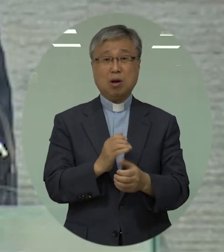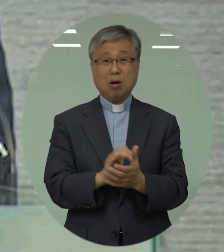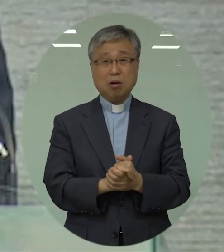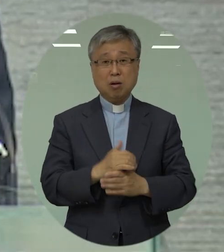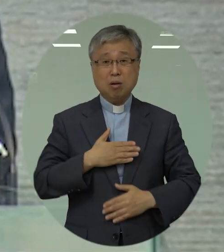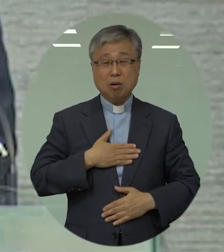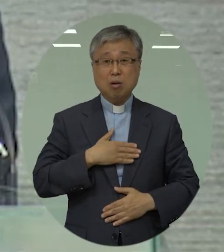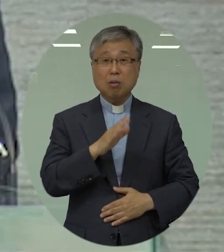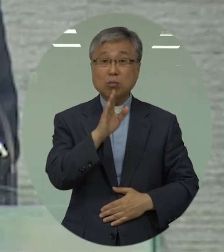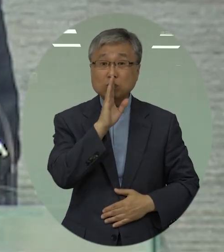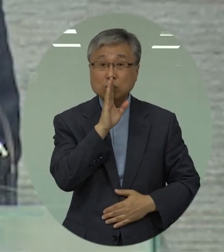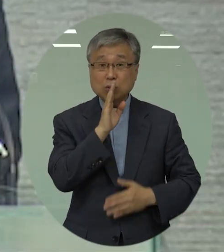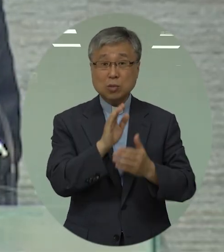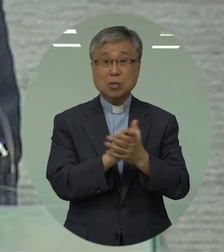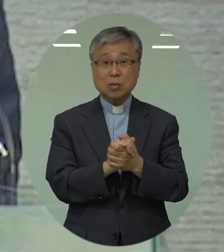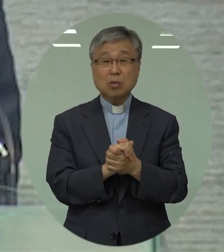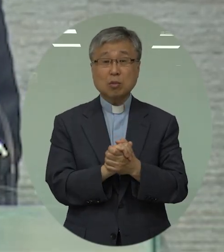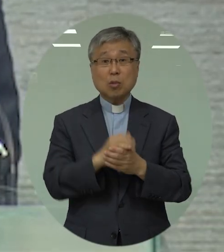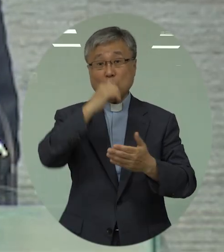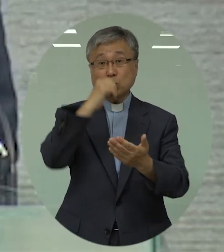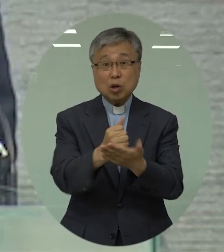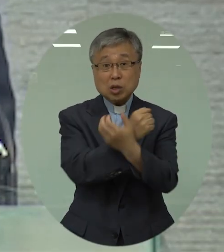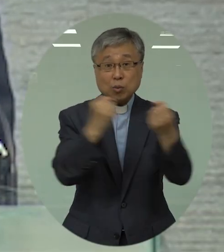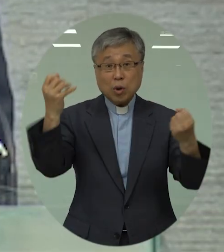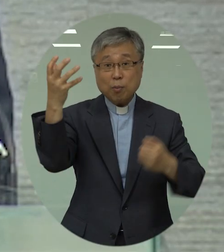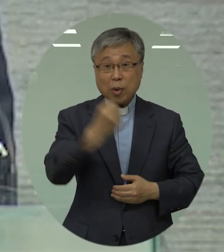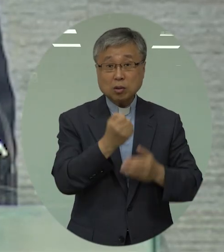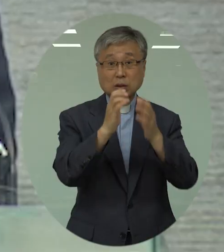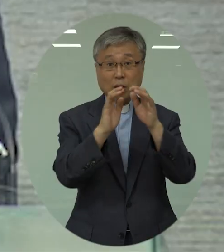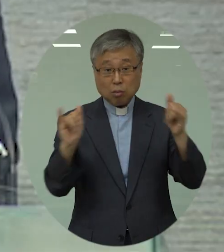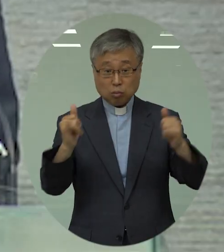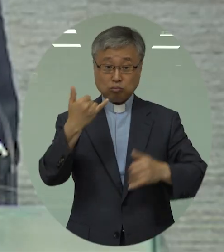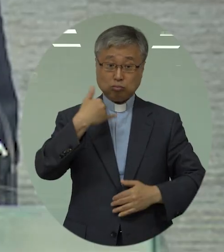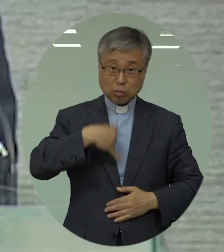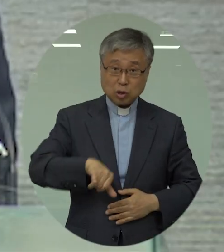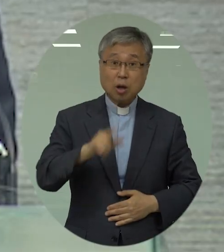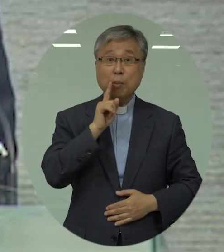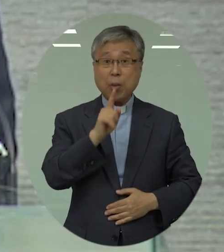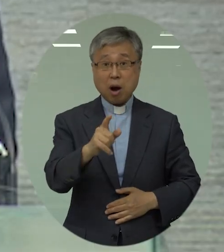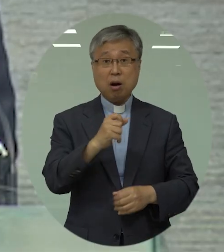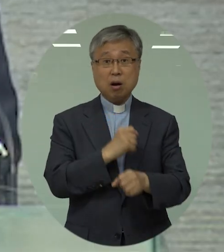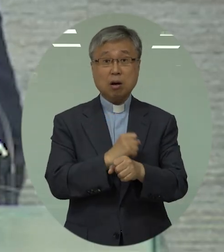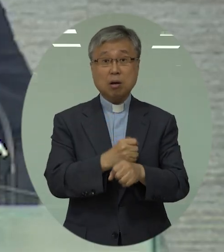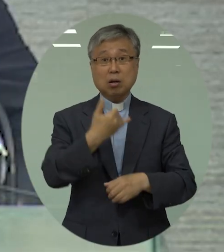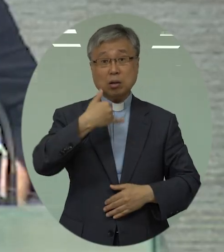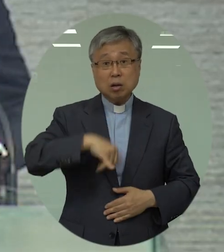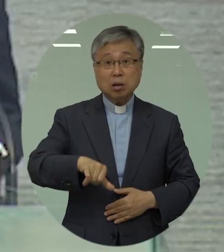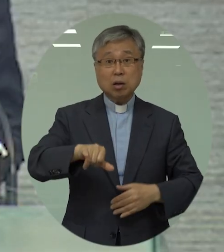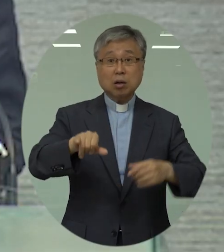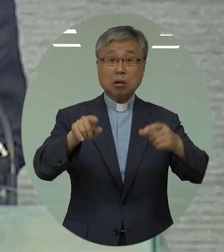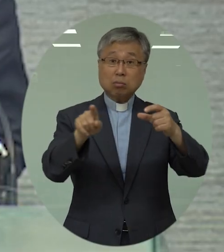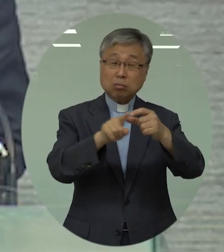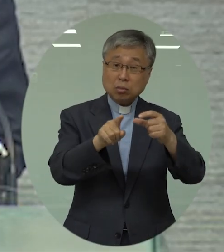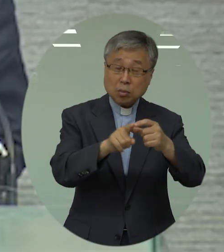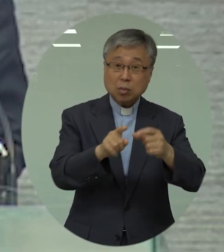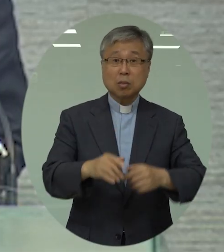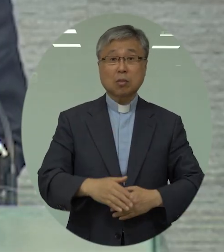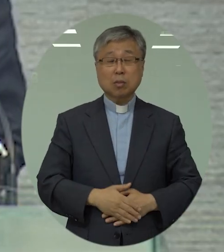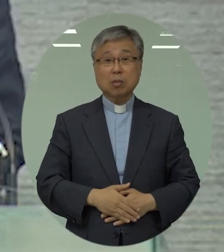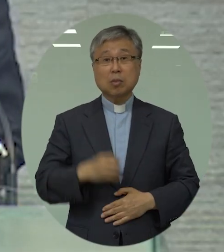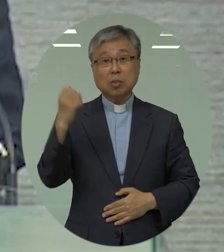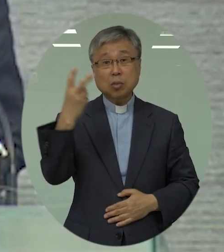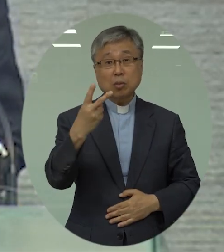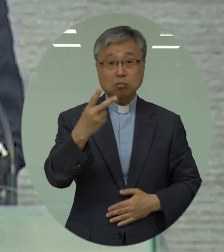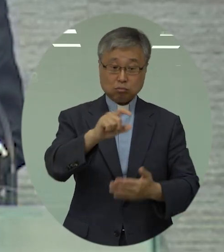거. 거기 그 죄사함을 받은 사람들이 자녀다 그랬는데 자녀. 이 자녀라는 단어가